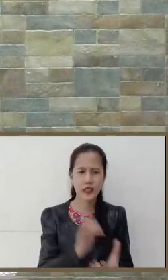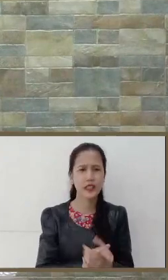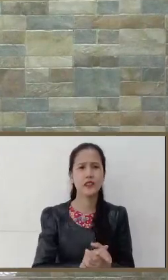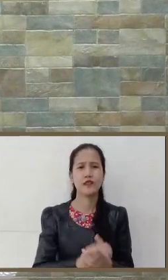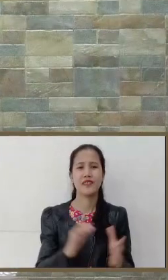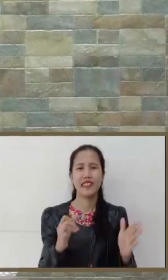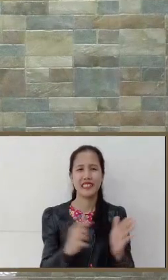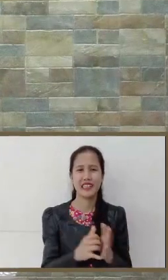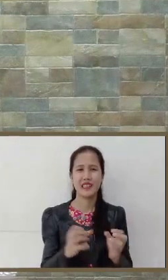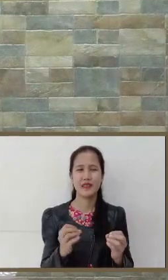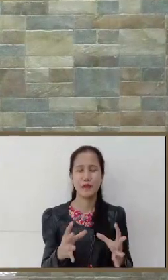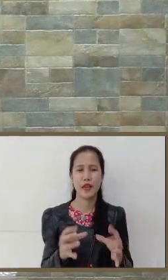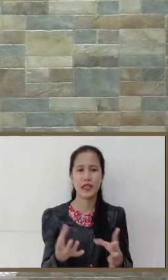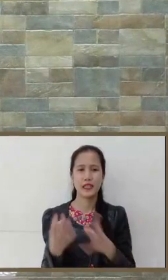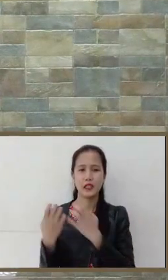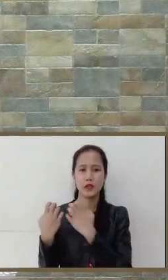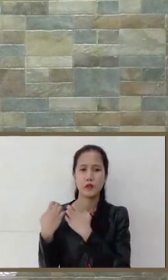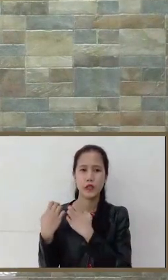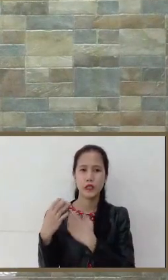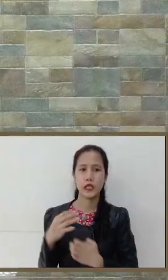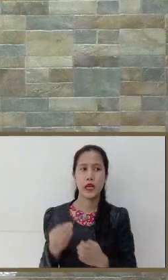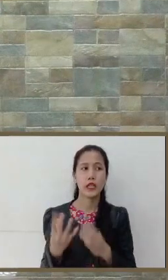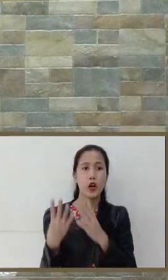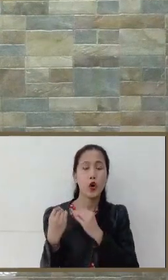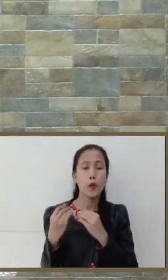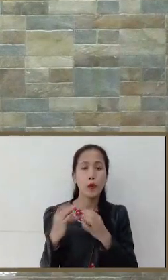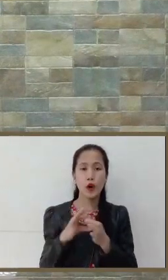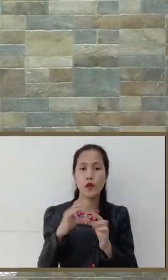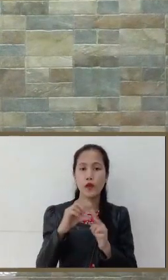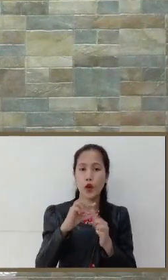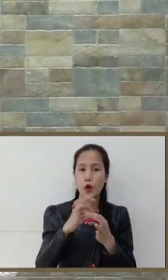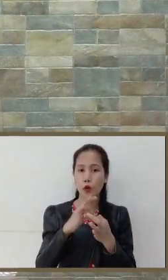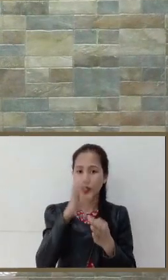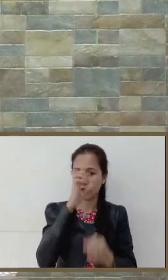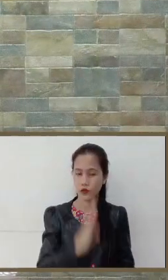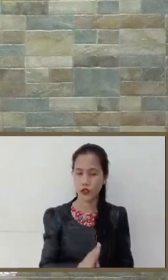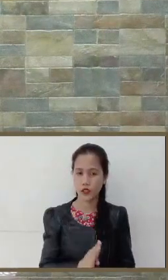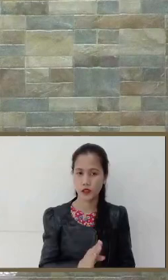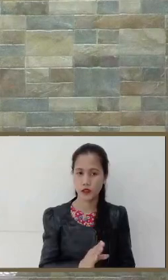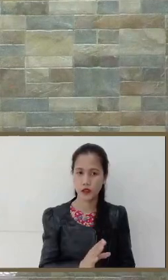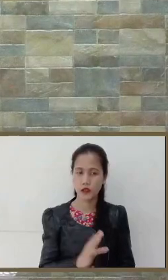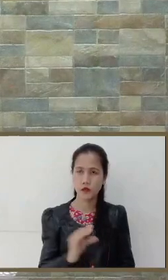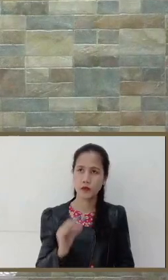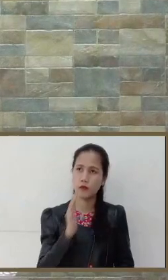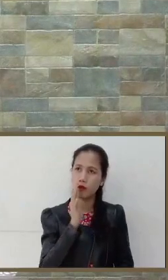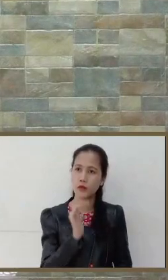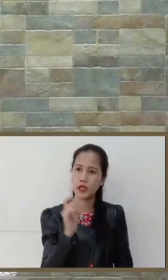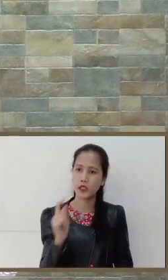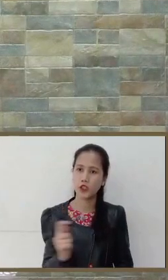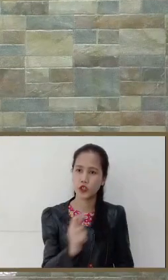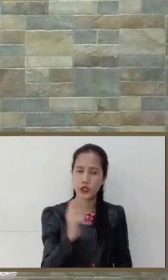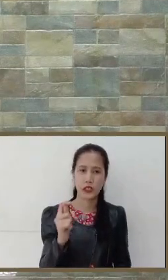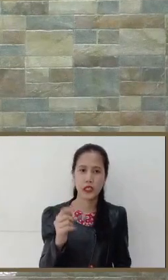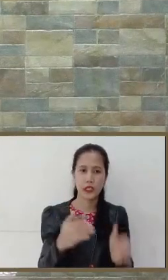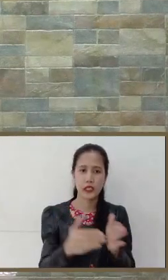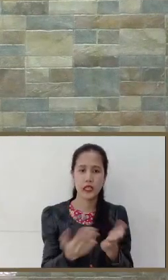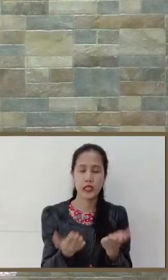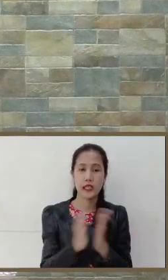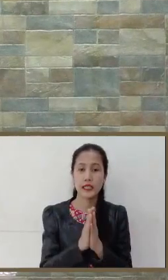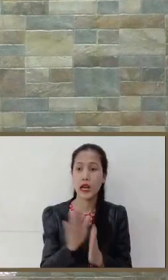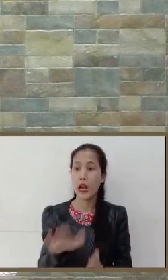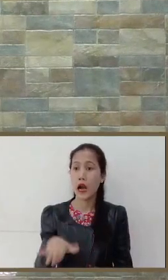sa pulpito. And then, yung Tuesday po, tinanong ko na yung Monday po, Monday night, sa bahay po muli ni Pastor, tinanong ko po siya,